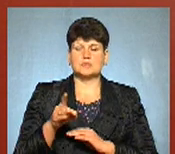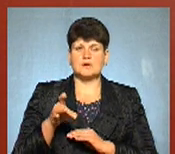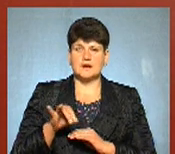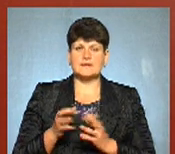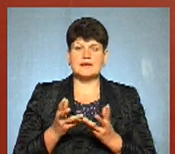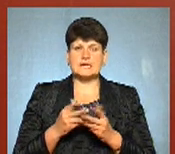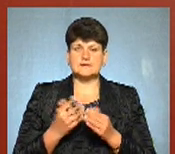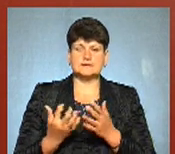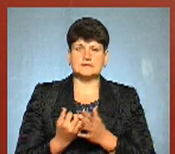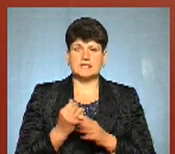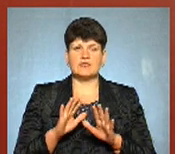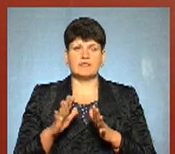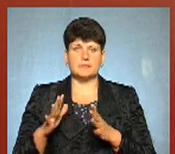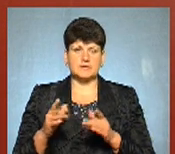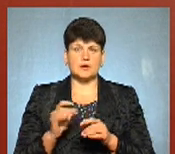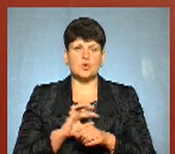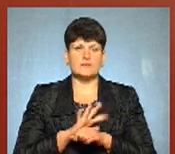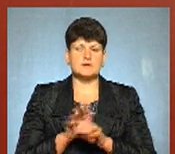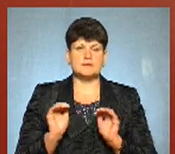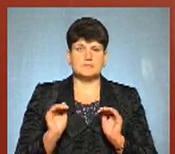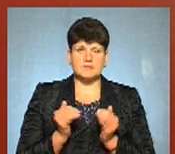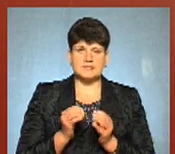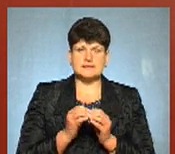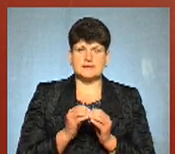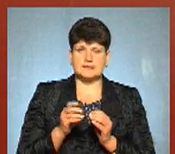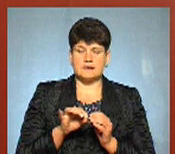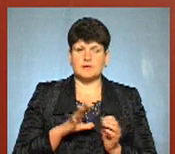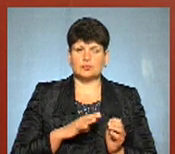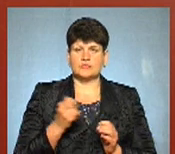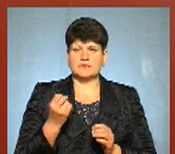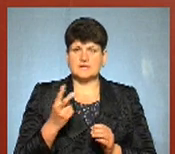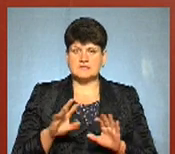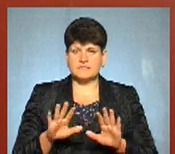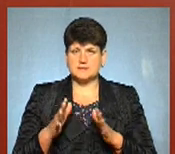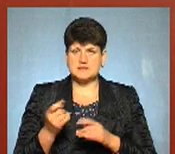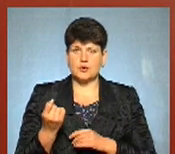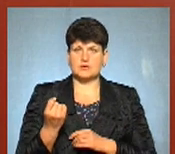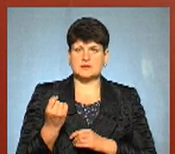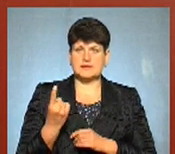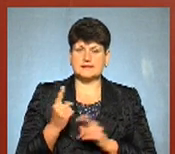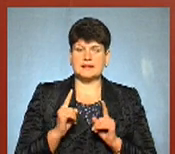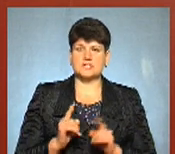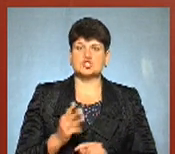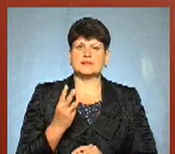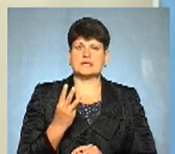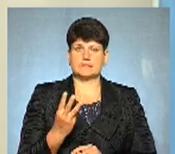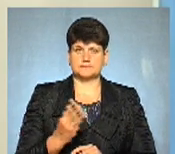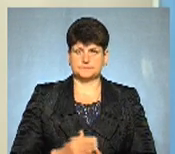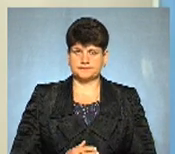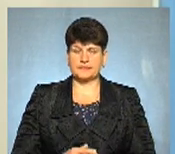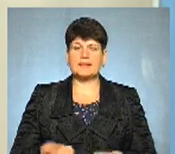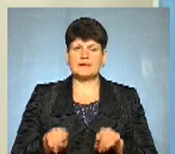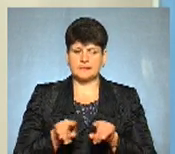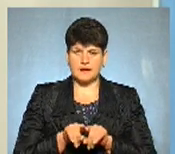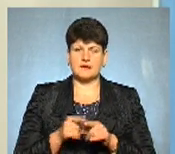виявлених випадків COVID зменшується. За 10 травня було підтверджено 12 випадків, за 11 – лише 3. Так,